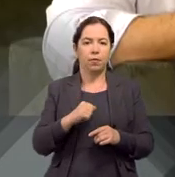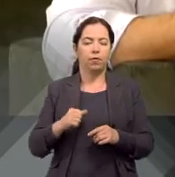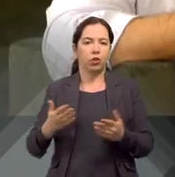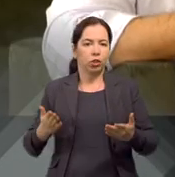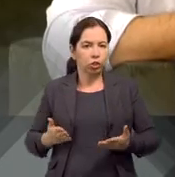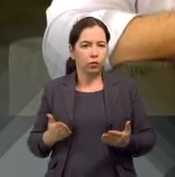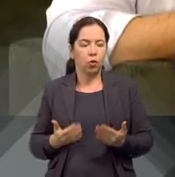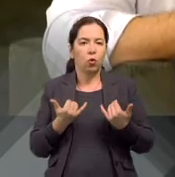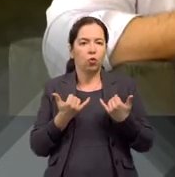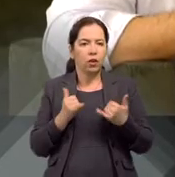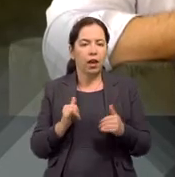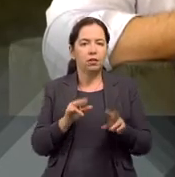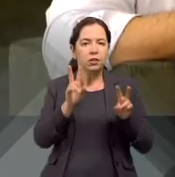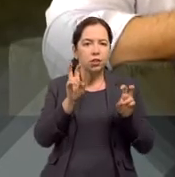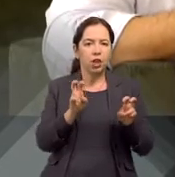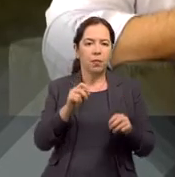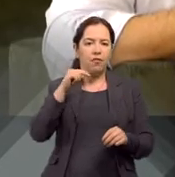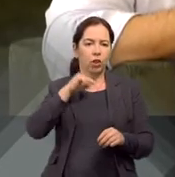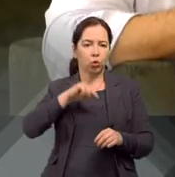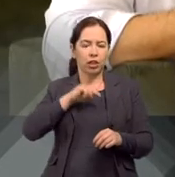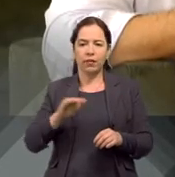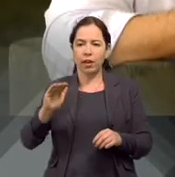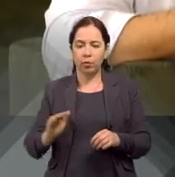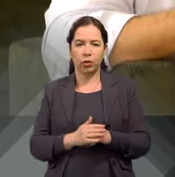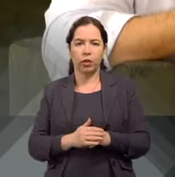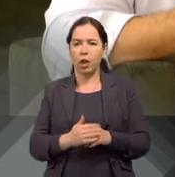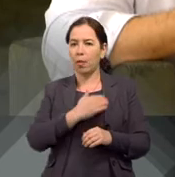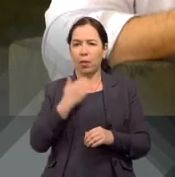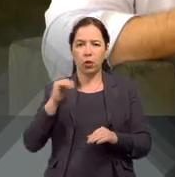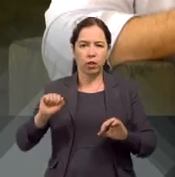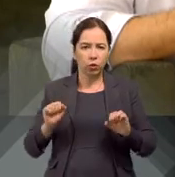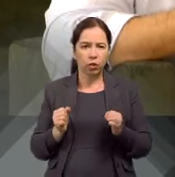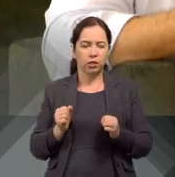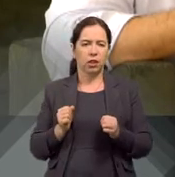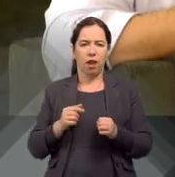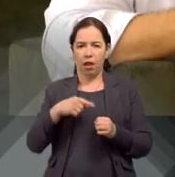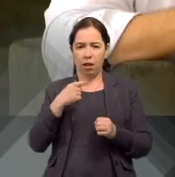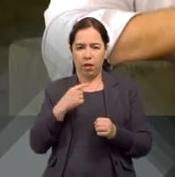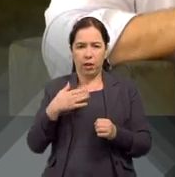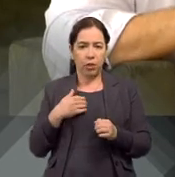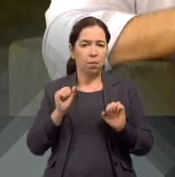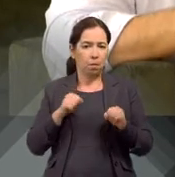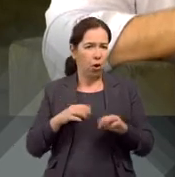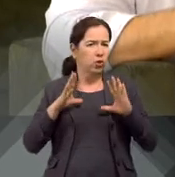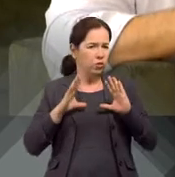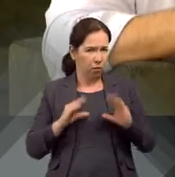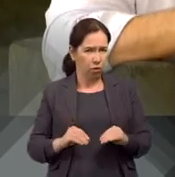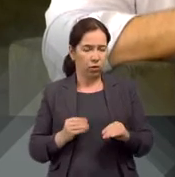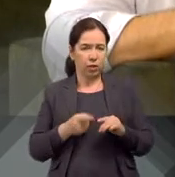очень многие друзья, взрослые люди, мне говорили: слушай, можешь успокоиться, но в конце концов это